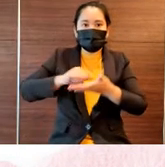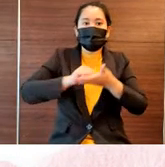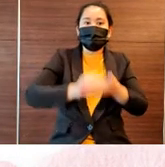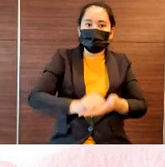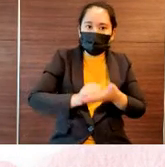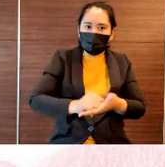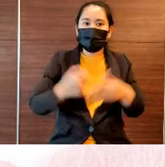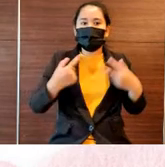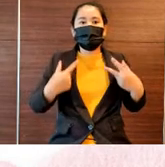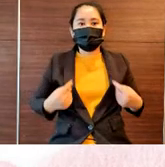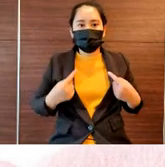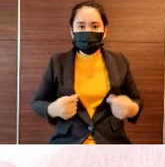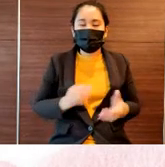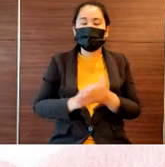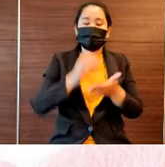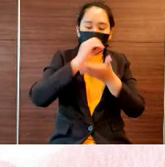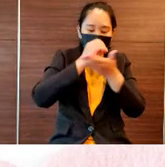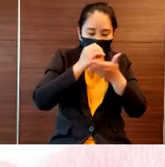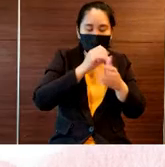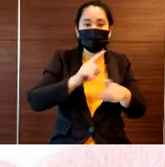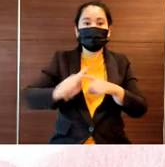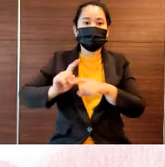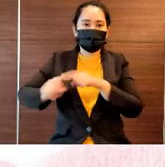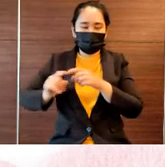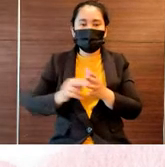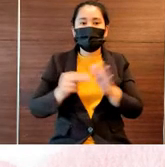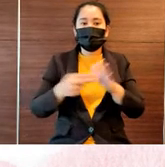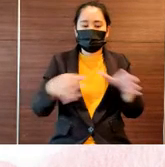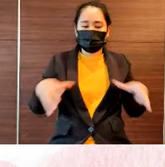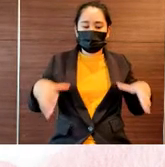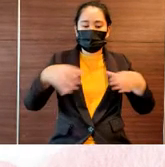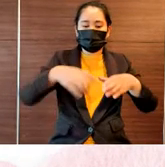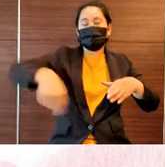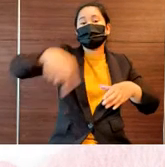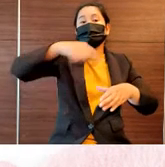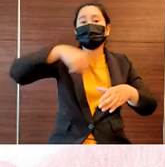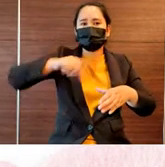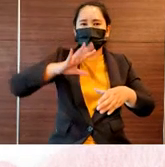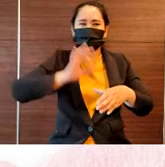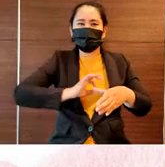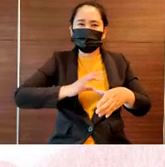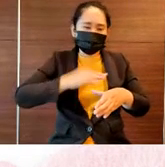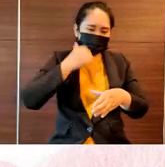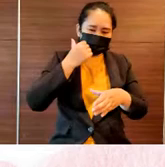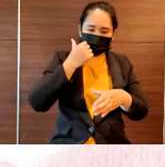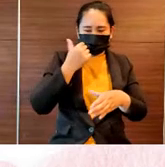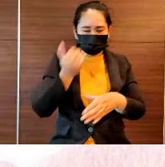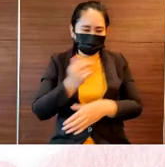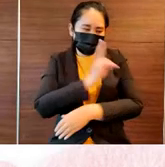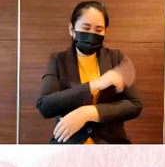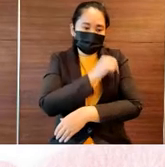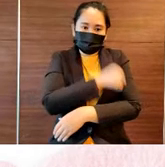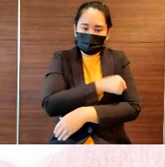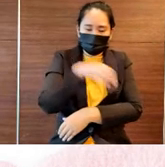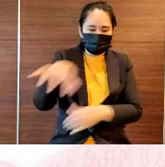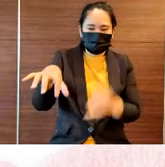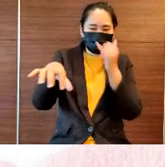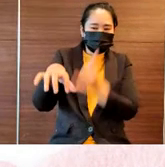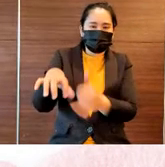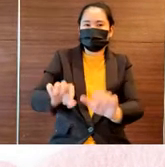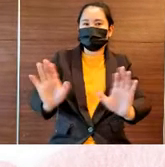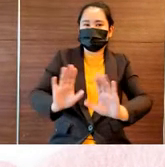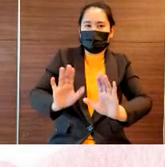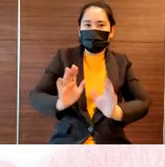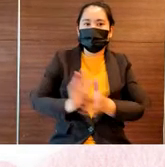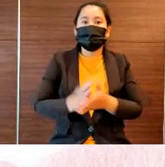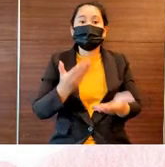ผู้ติดยาเสพติดเป็นต้นนะครับนะเป็นผลทำให้คนเหล่านี้นะครับไม่ค่อยกล้าไปรับบริการด้านสุขภาพหรือรับบ